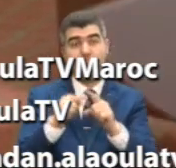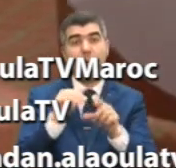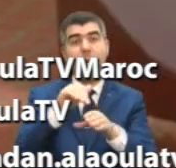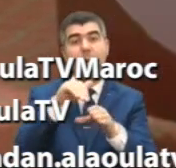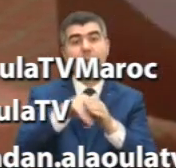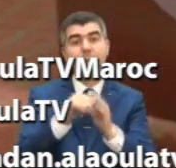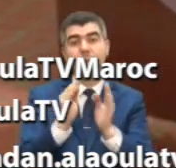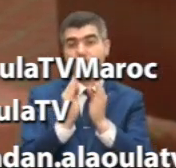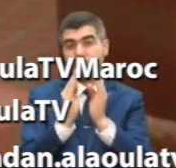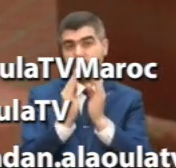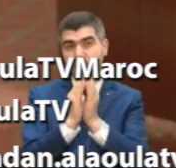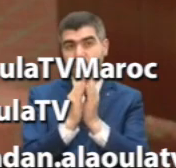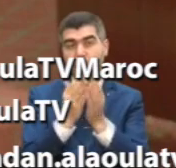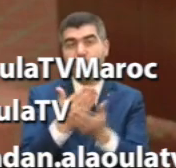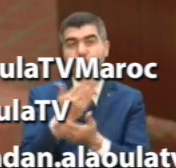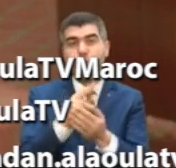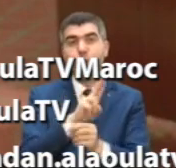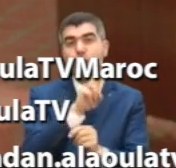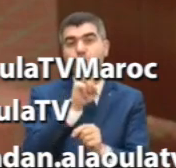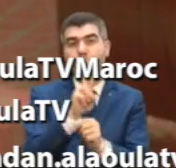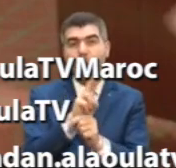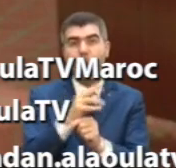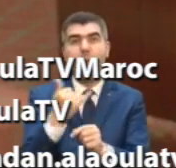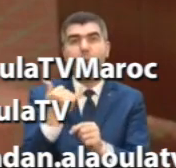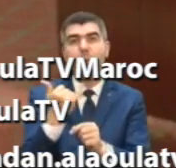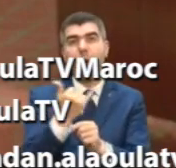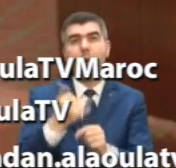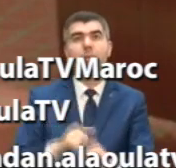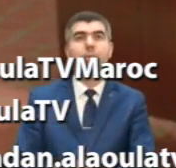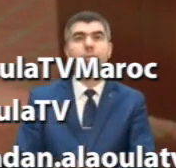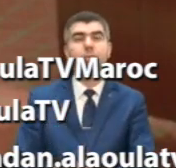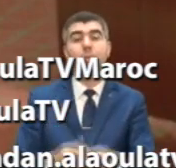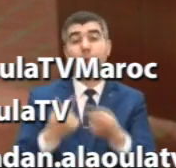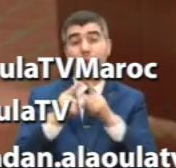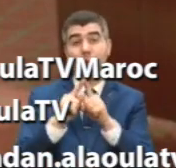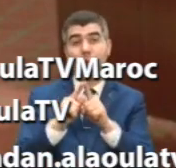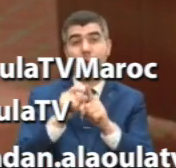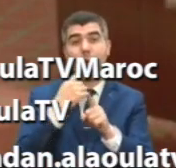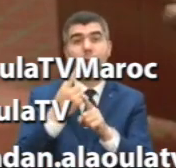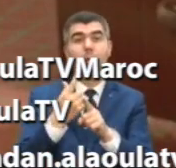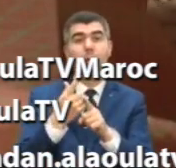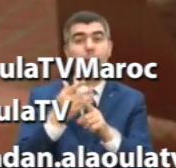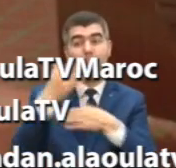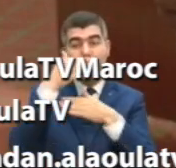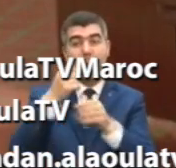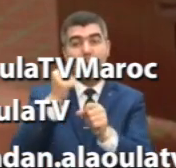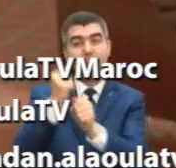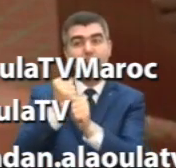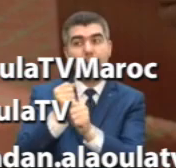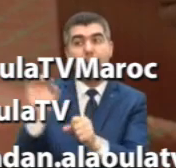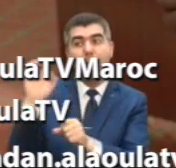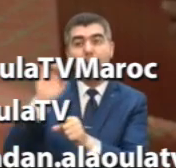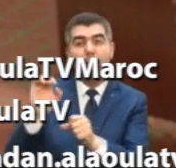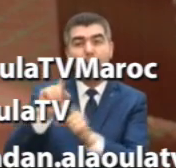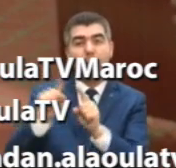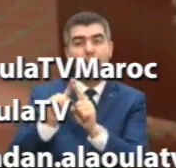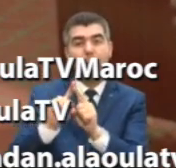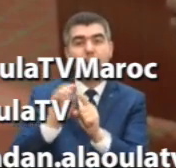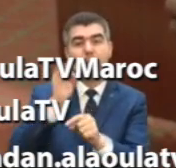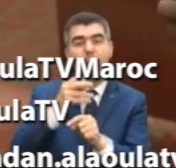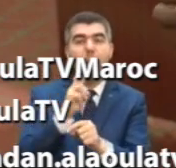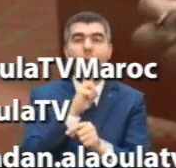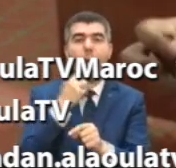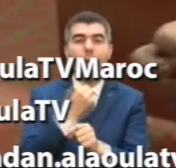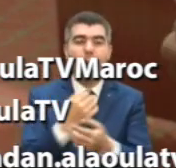على طرح هذا السؤال. العناية بالجالية هي من أولويات الحكومة في